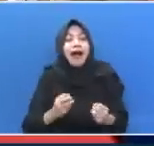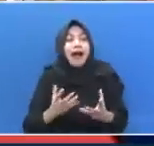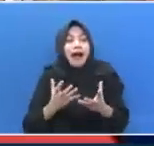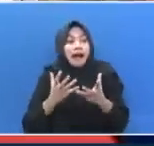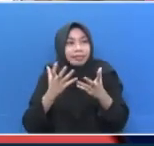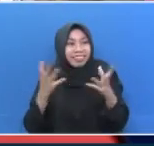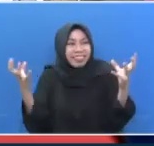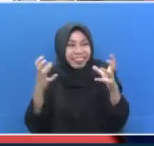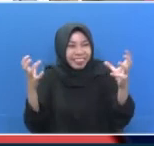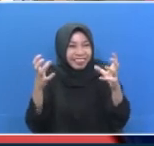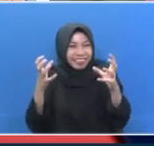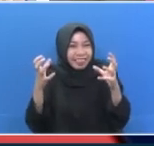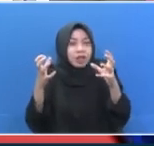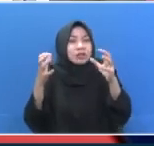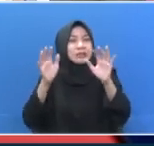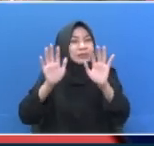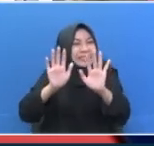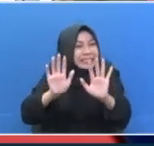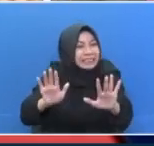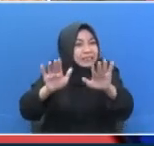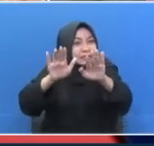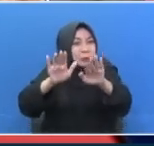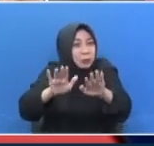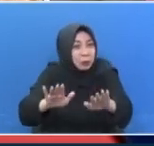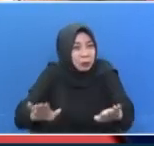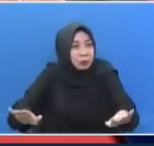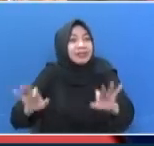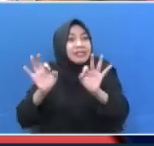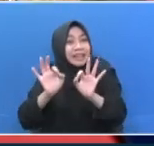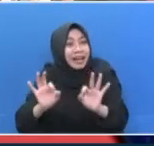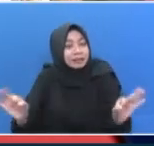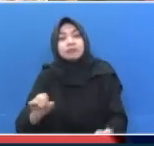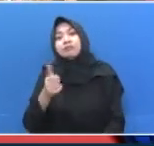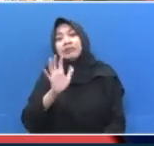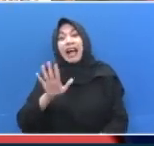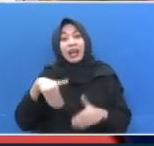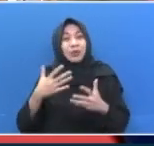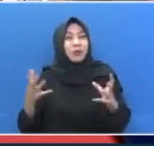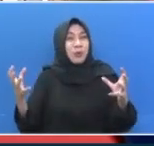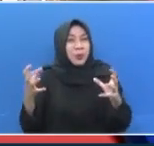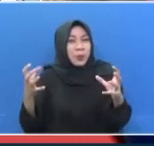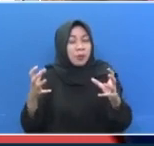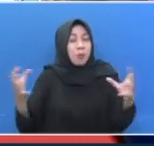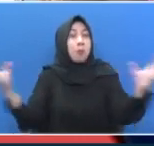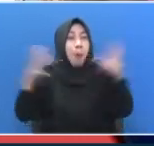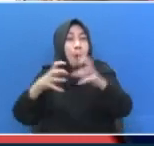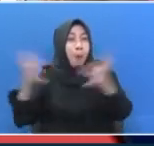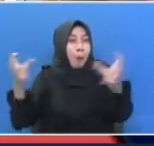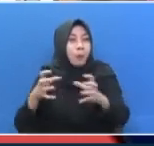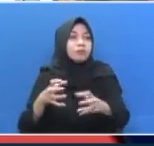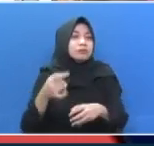diredam menjadi politik yang adem ayem oleh Joko Widodo begitu atau semakin memanas nih kedepannya karena kalau kita lihat juga